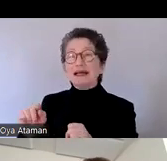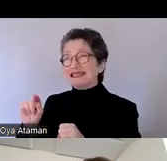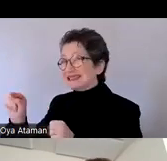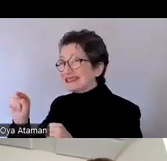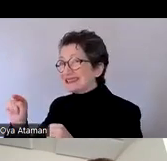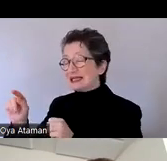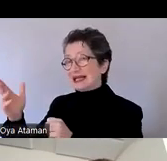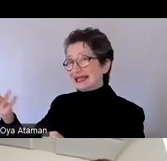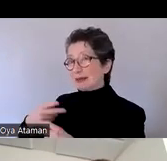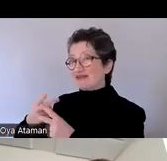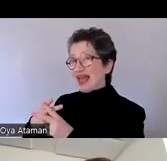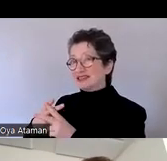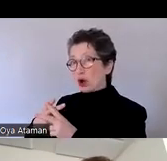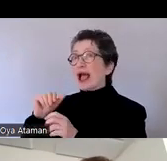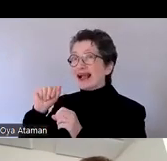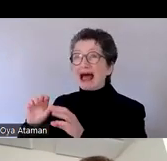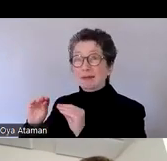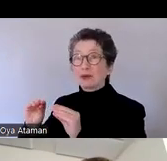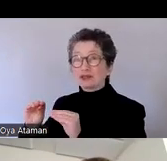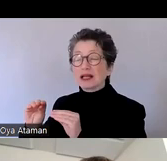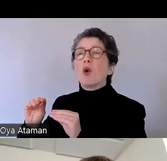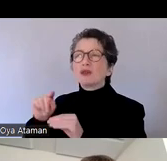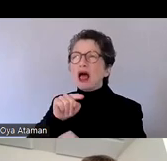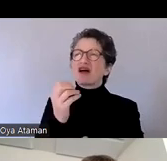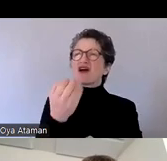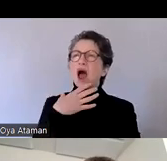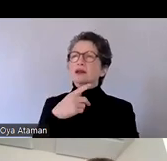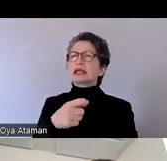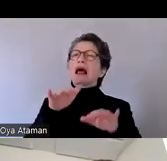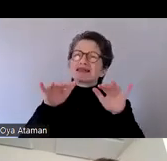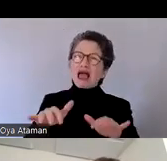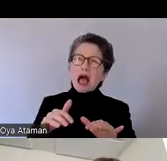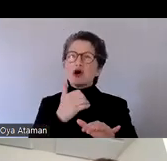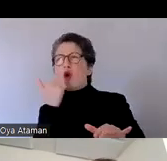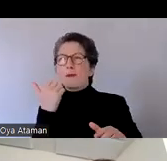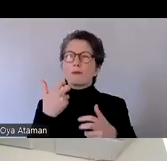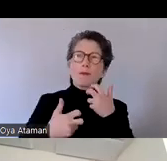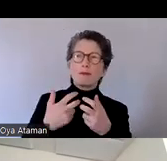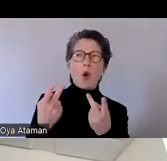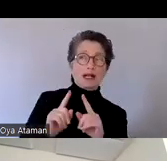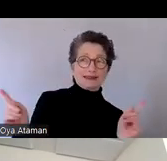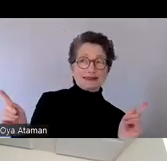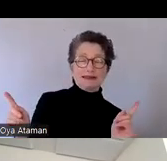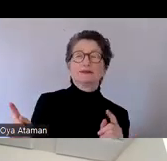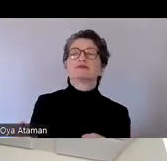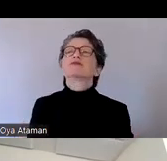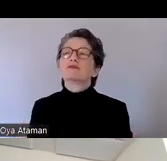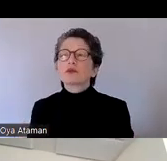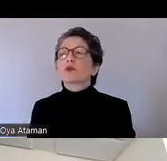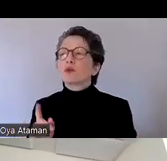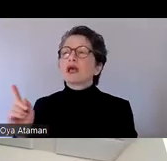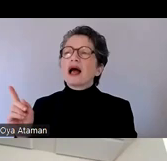wird, um erstmal einen Eindruck zu bekommen, was für Probleme gibt es denn eigentlich. Und Pirmin wird auch dazu sagen, inwieweit